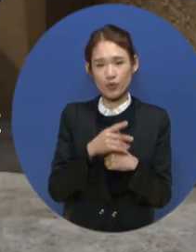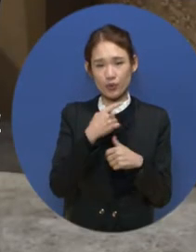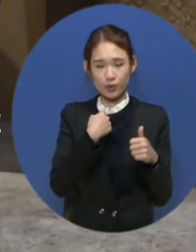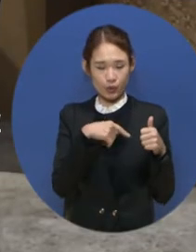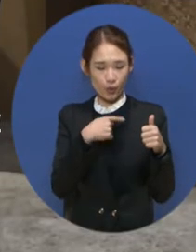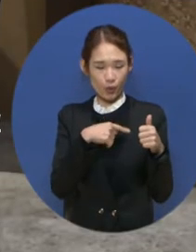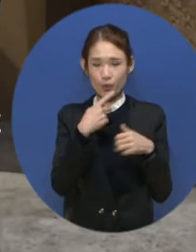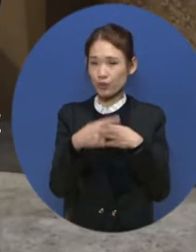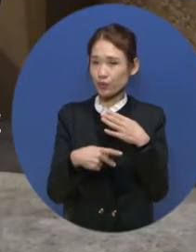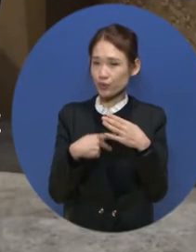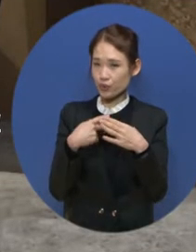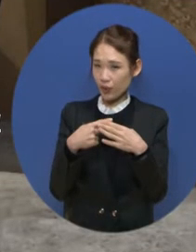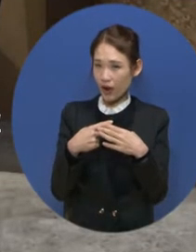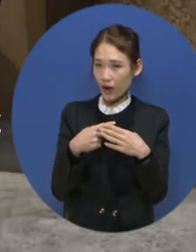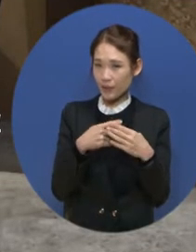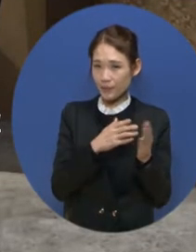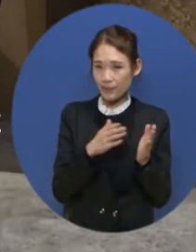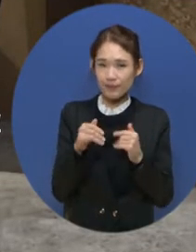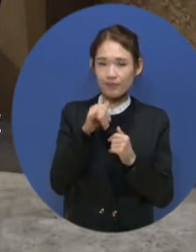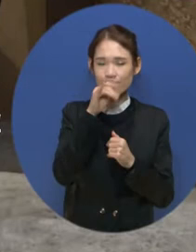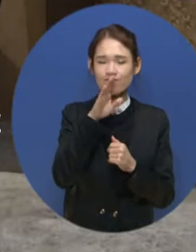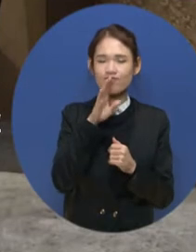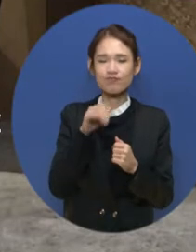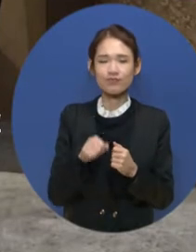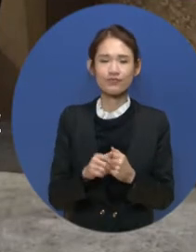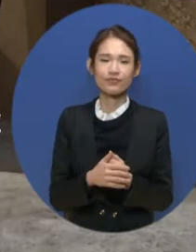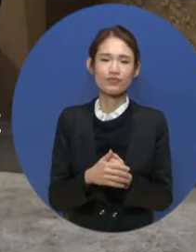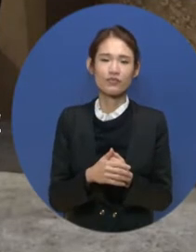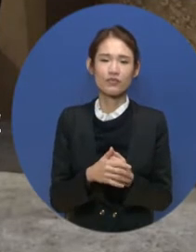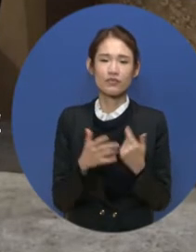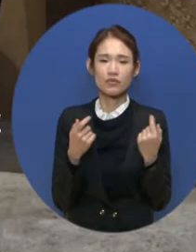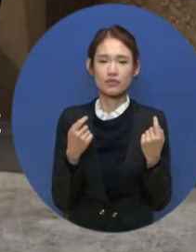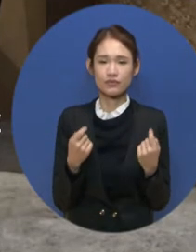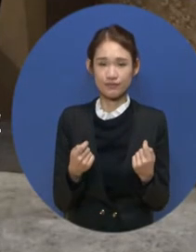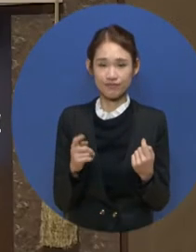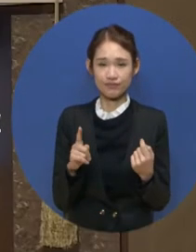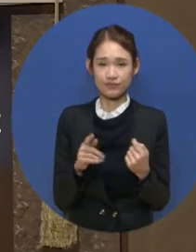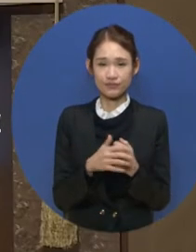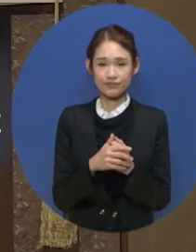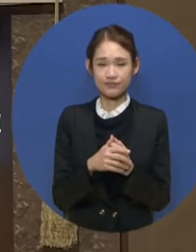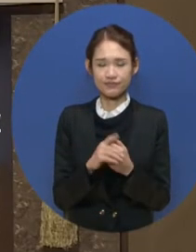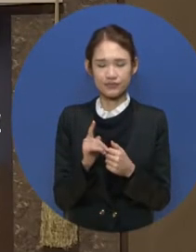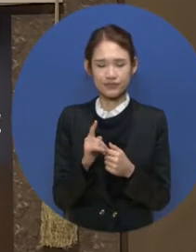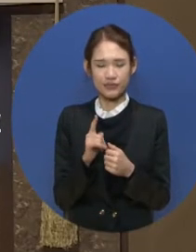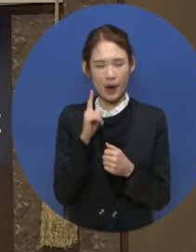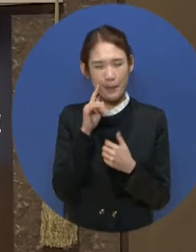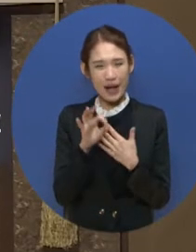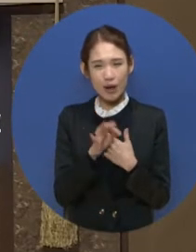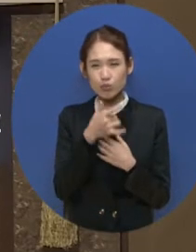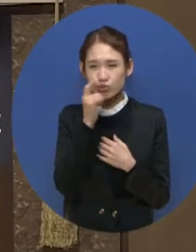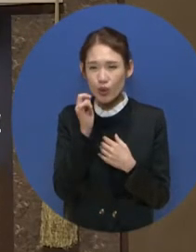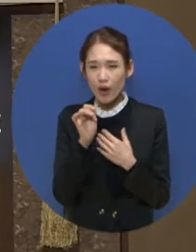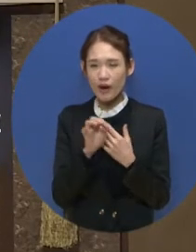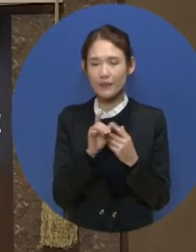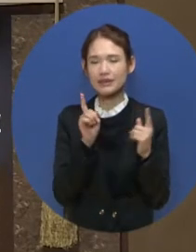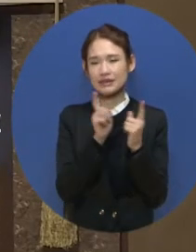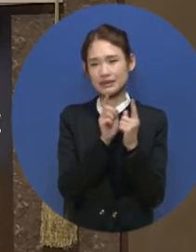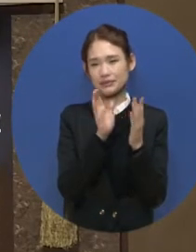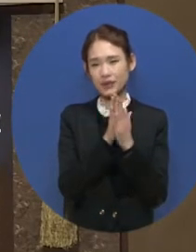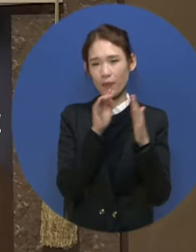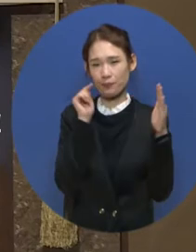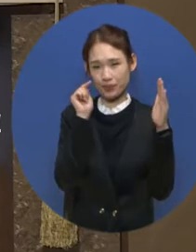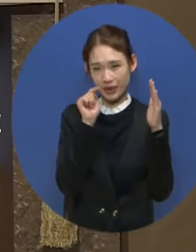프로그램을 진행 하시는 것 그렇죠 그렇지 그렇게 하는데도 이제 좀 어 언제 부족하며 직접 갑니다